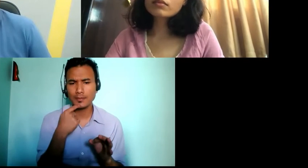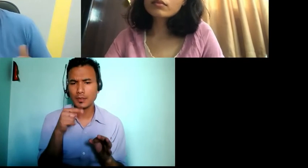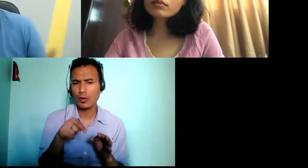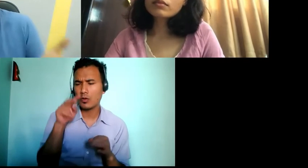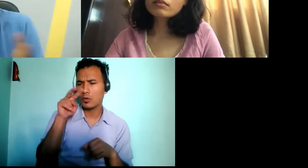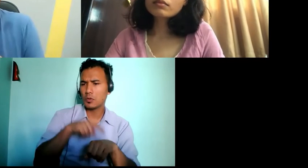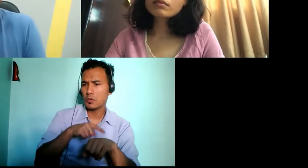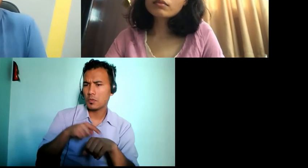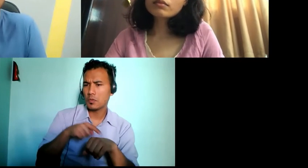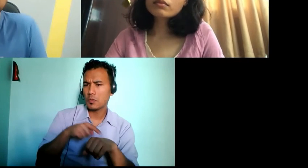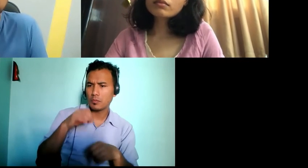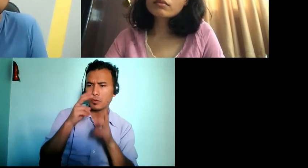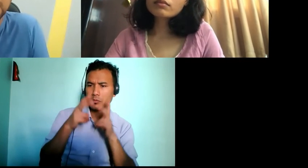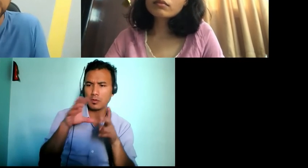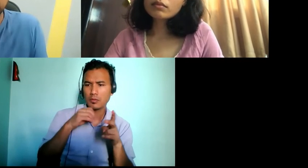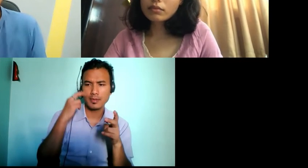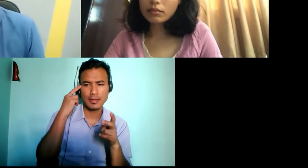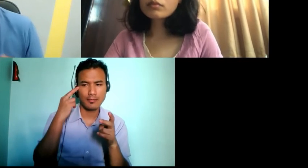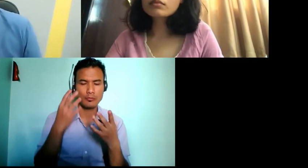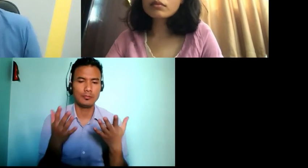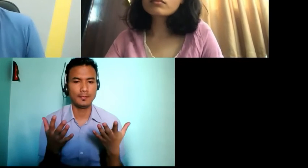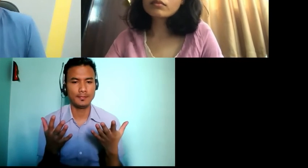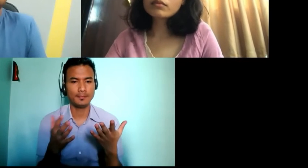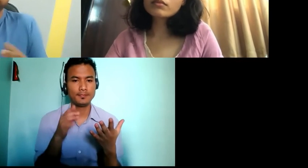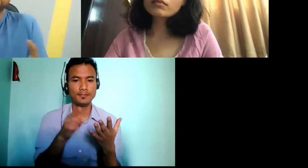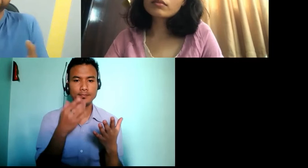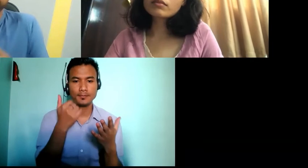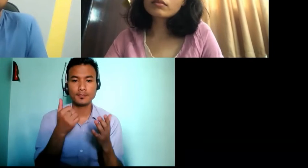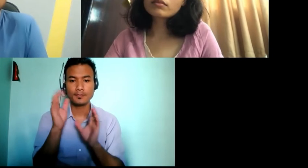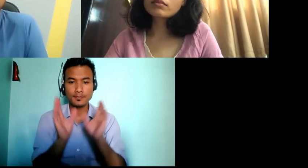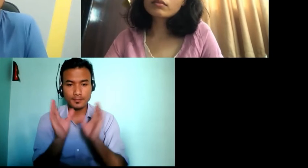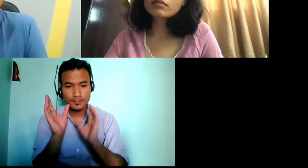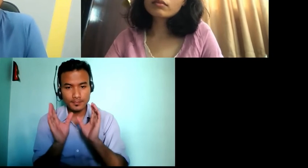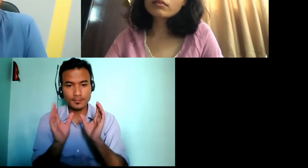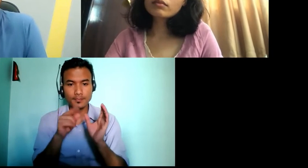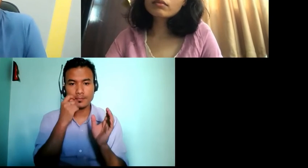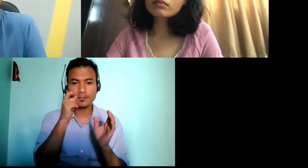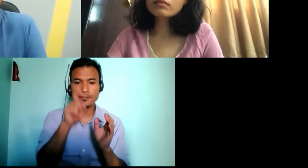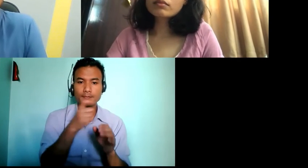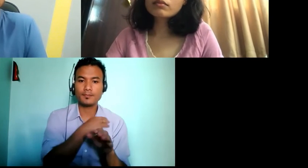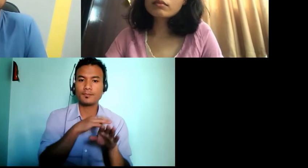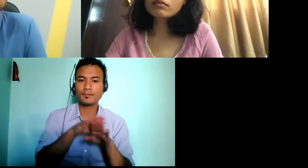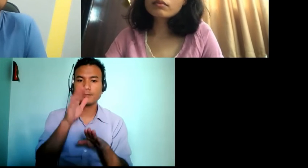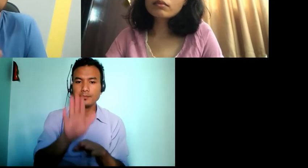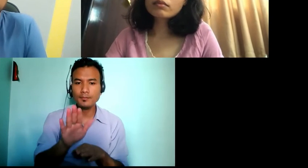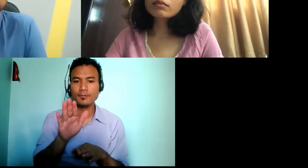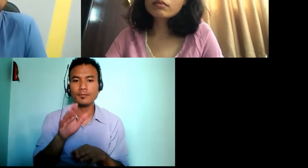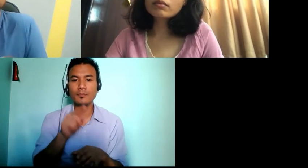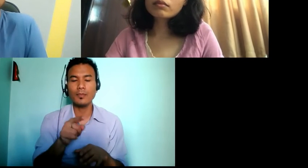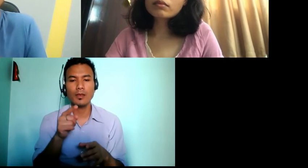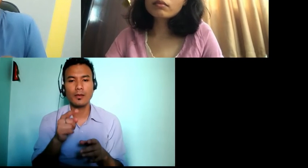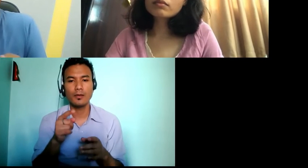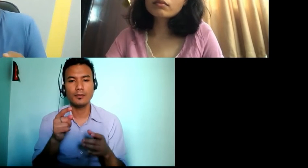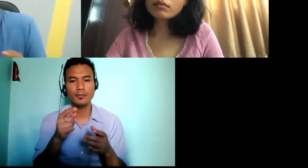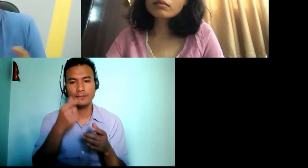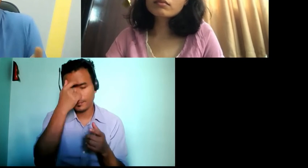जमानामा सबै कुरा सबैले थाहा हुन सम्भव नै छैन। त्यही कारणले यदि कोही अलिकति ओल्ड एजको मान्छेहरू हुन्छ, अलिकति वृद्ध हुनुहुन्छ, जसलाई चाहिँ त्यो